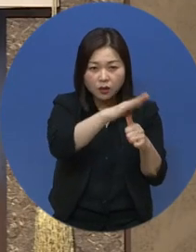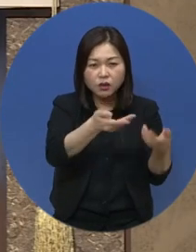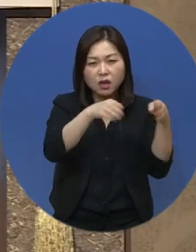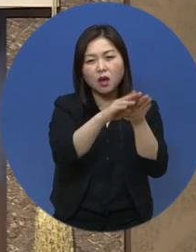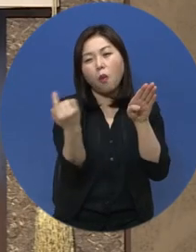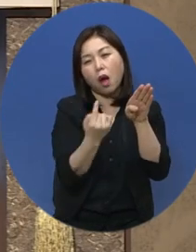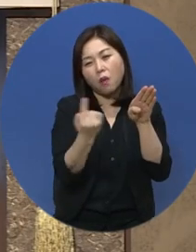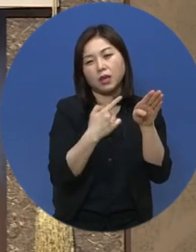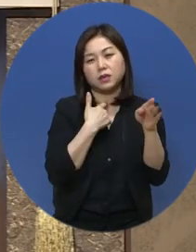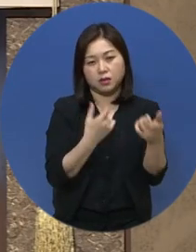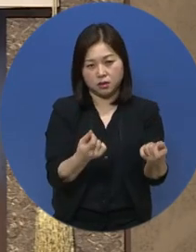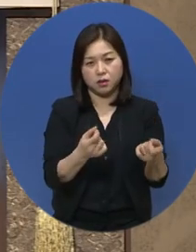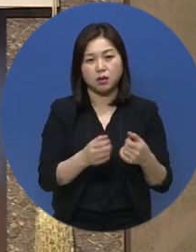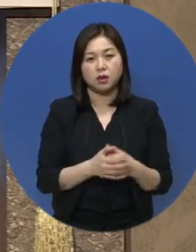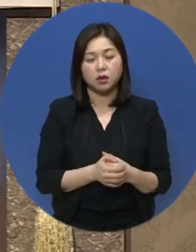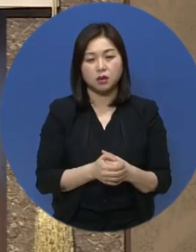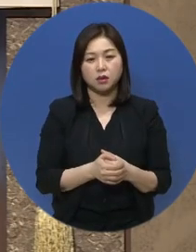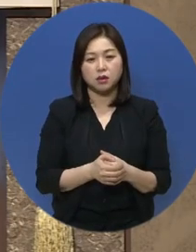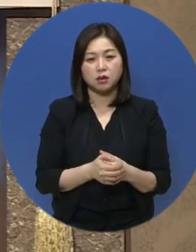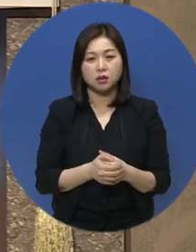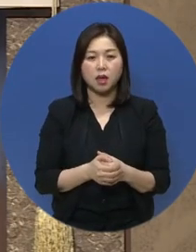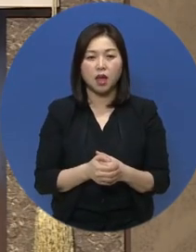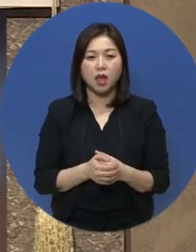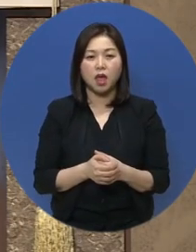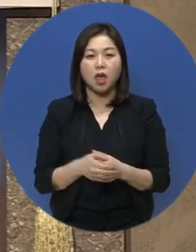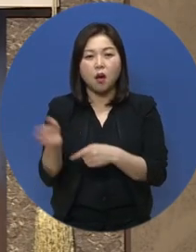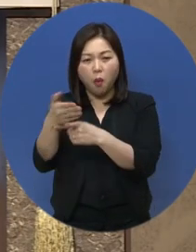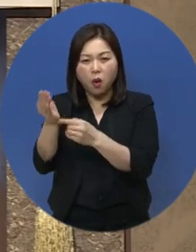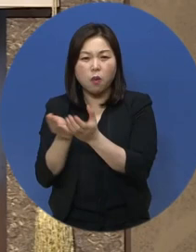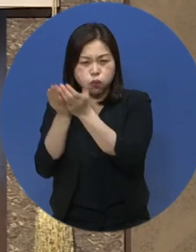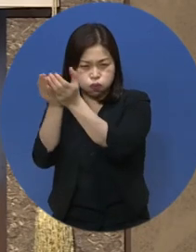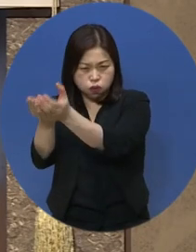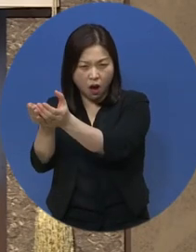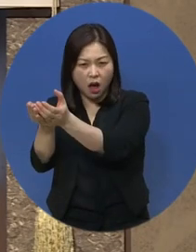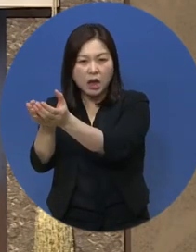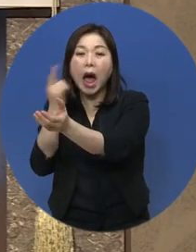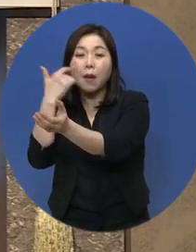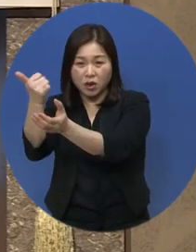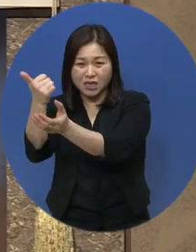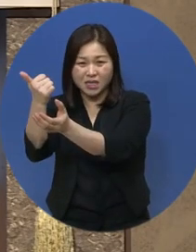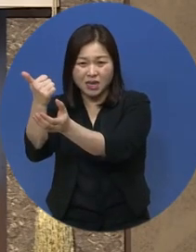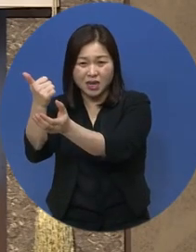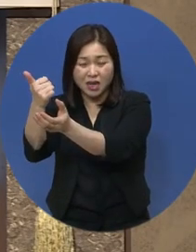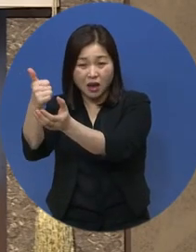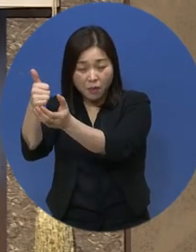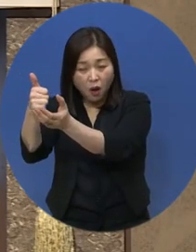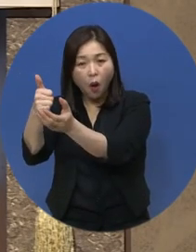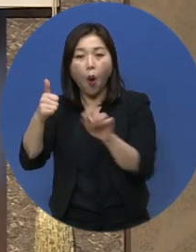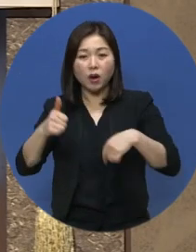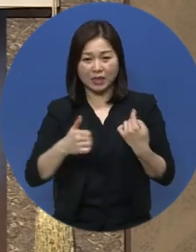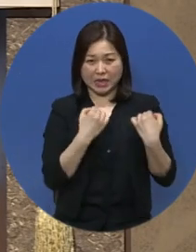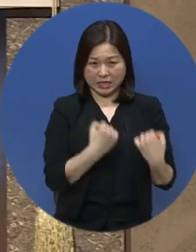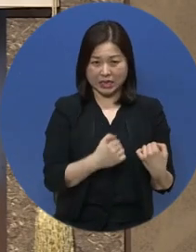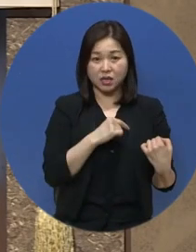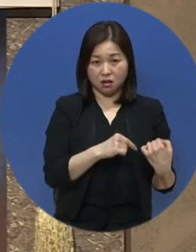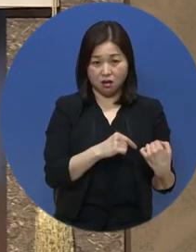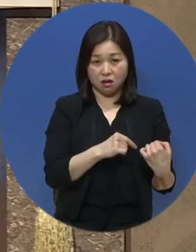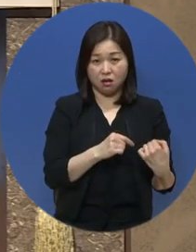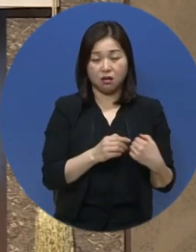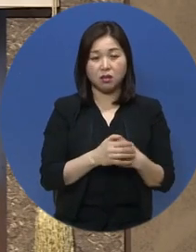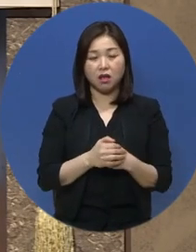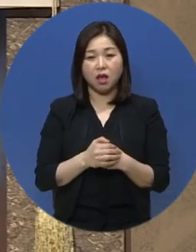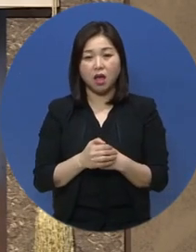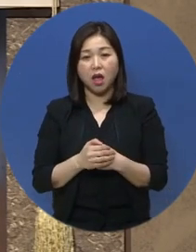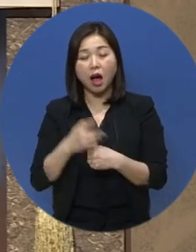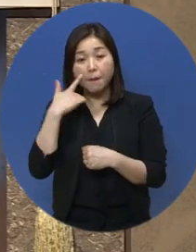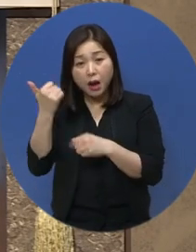아이인데 원양어선을 타는 아버지가 이제 나가고 나면 혼자 방임이 되었던 아이거든요. 네. 근데 조건이 안 되는 거예요. 배를 타다 보니까 수익이